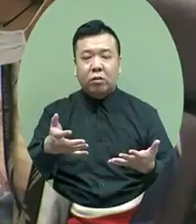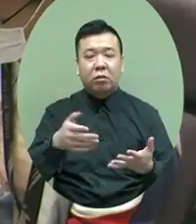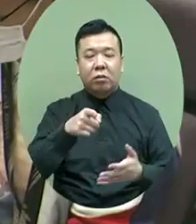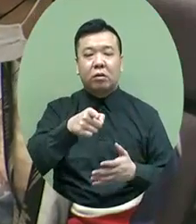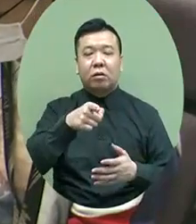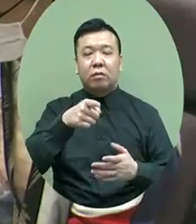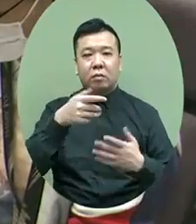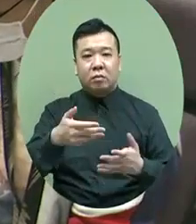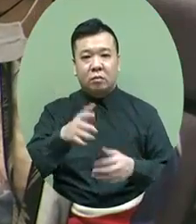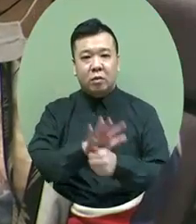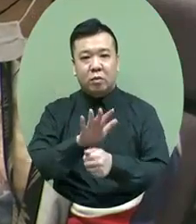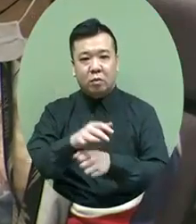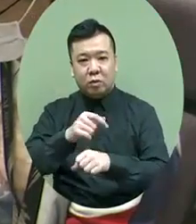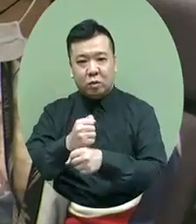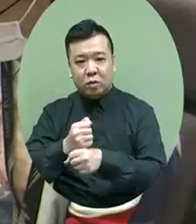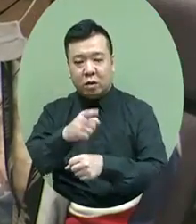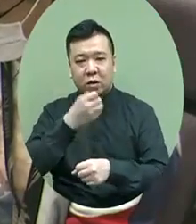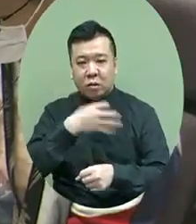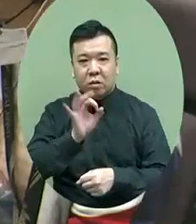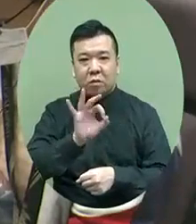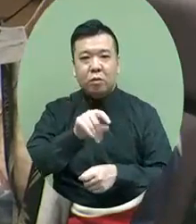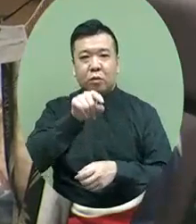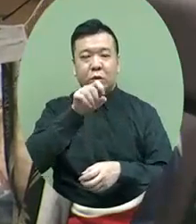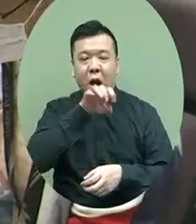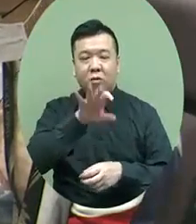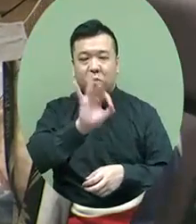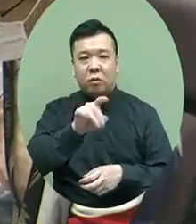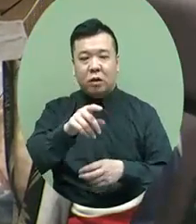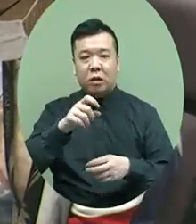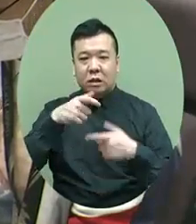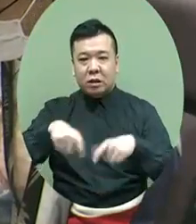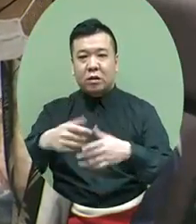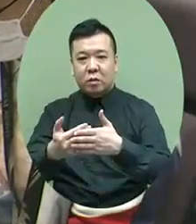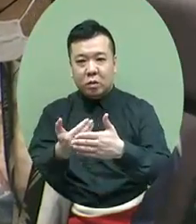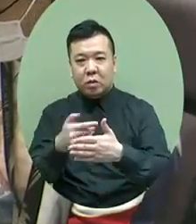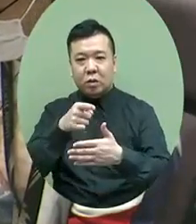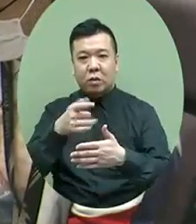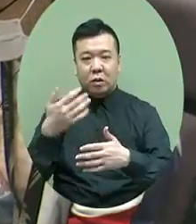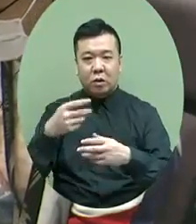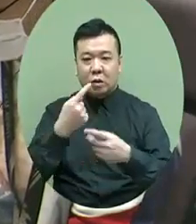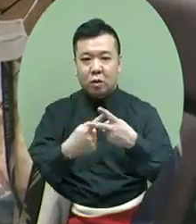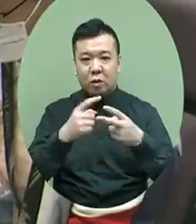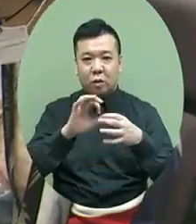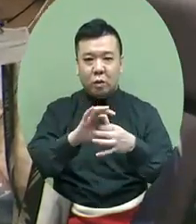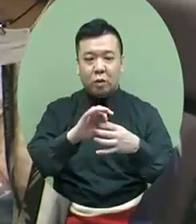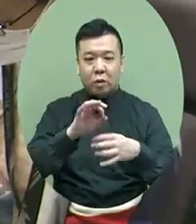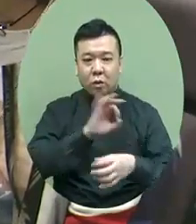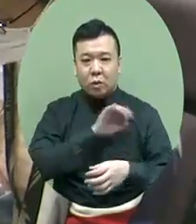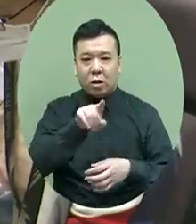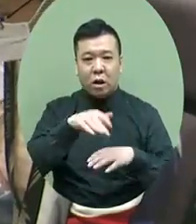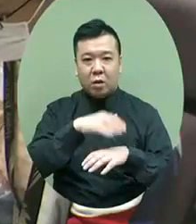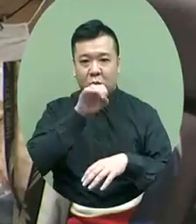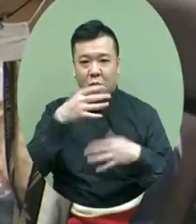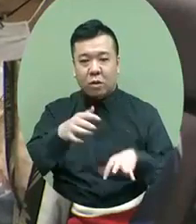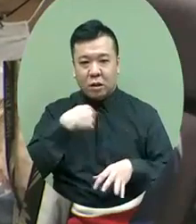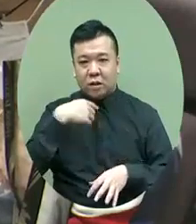就業啊、臨時工作等等嘅條件啦。咁但係你都係冇提過失業援助金呢樣嘢。其實兩個禮拜之前你開呢個工聯會嗰